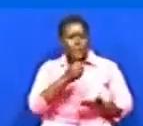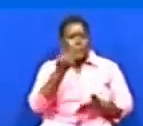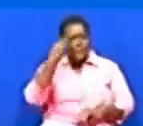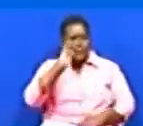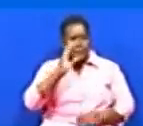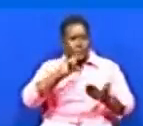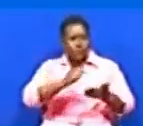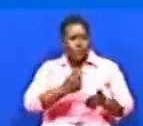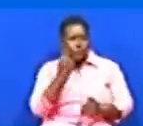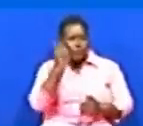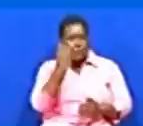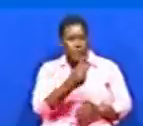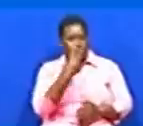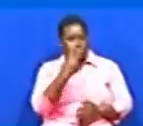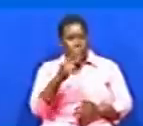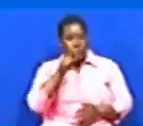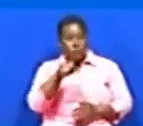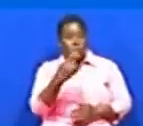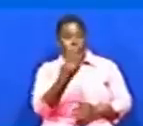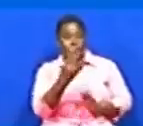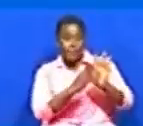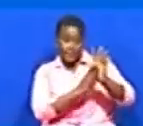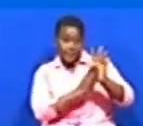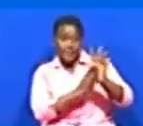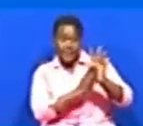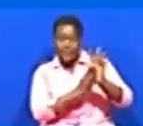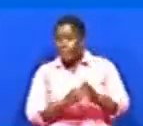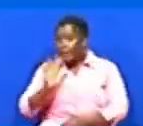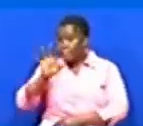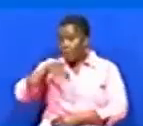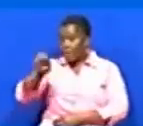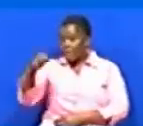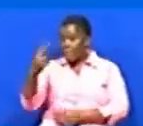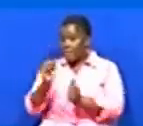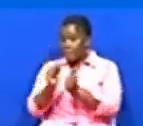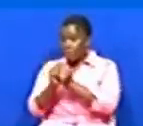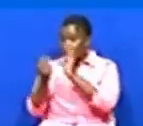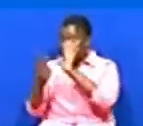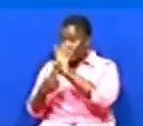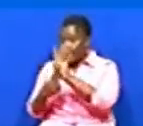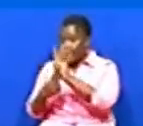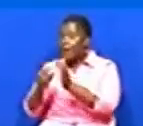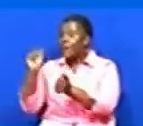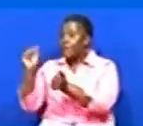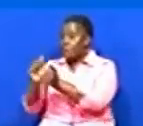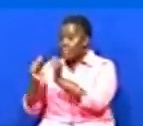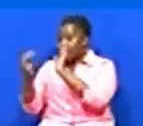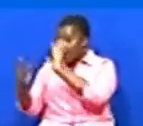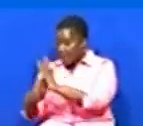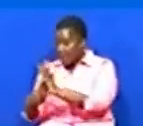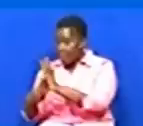2015-2016, bajeti ya serikali ilikuwa trilioni 22.49. Mwaka